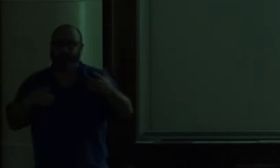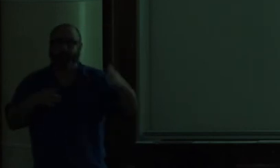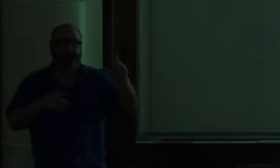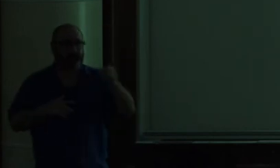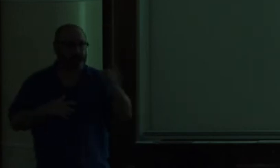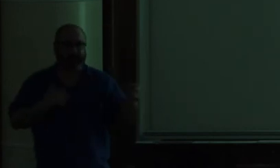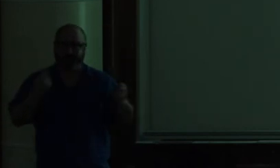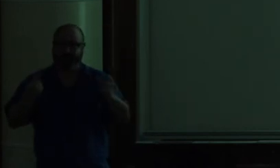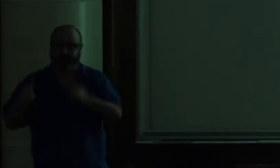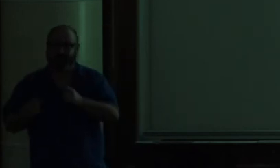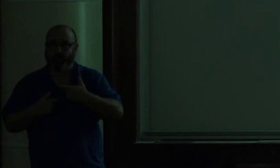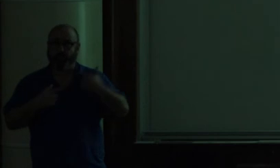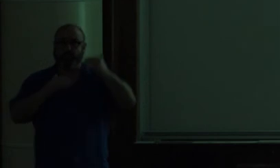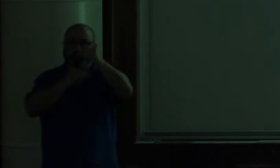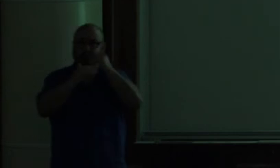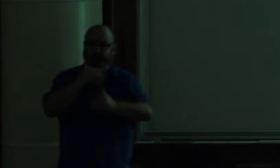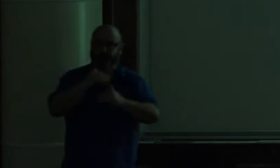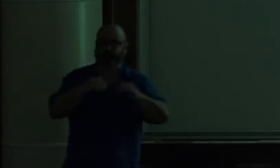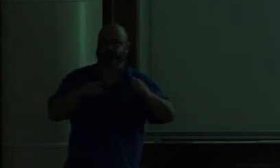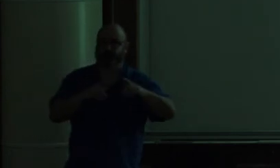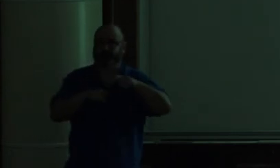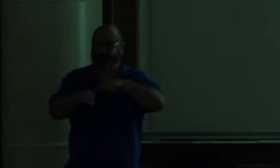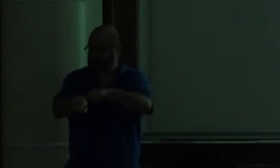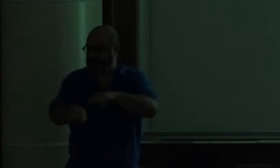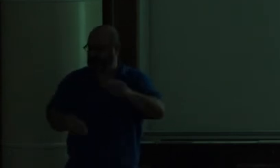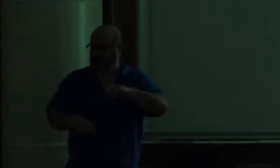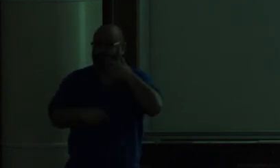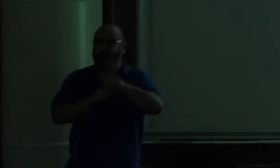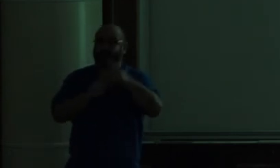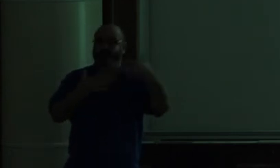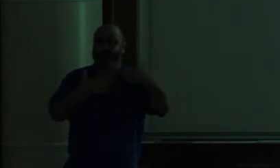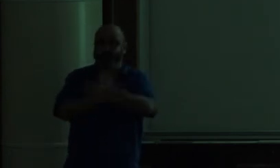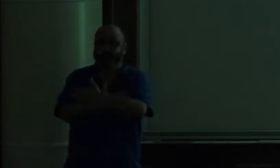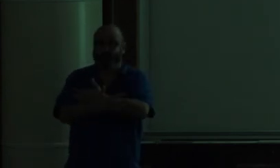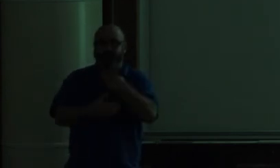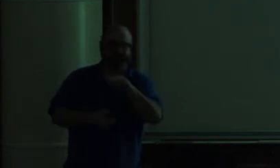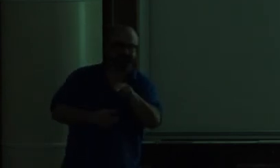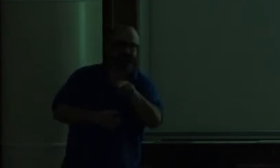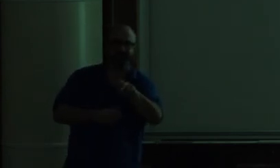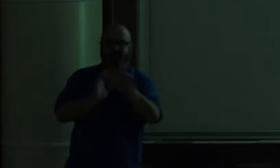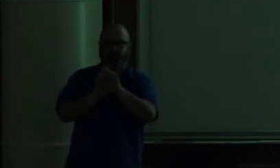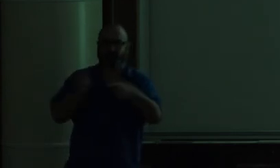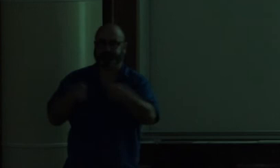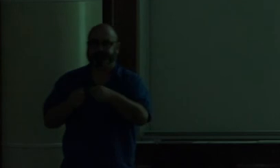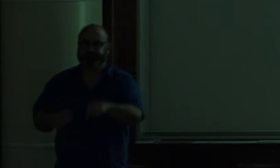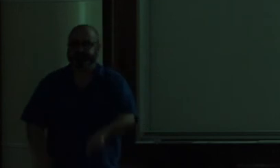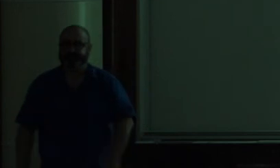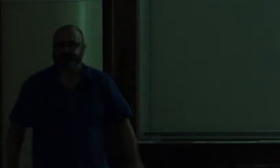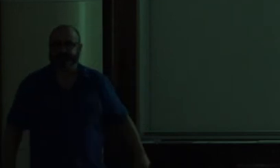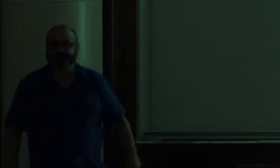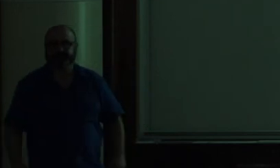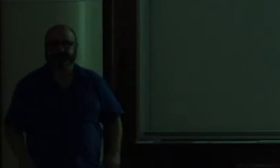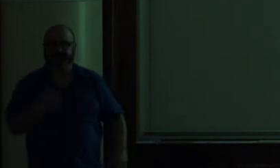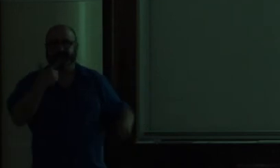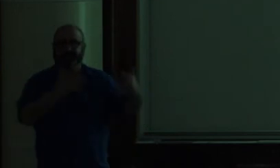tu veux les appliquer les uns en dessous des autres ? Est-ce que tu veux que ça soit l'un derrière les autres ? En fait, ce qu'il faudrait, c'est que je vois ton flux de données et que je te dise, OK, cette fonction-là est parfaite pour ça. Alors, j'ai